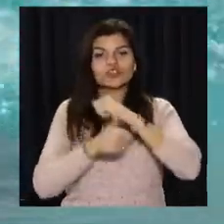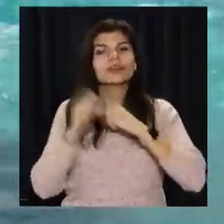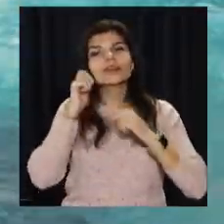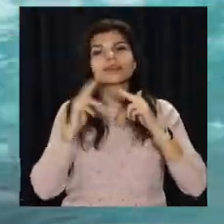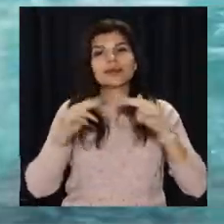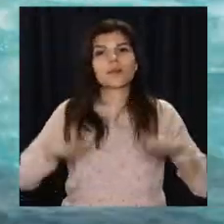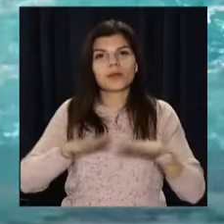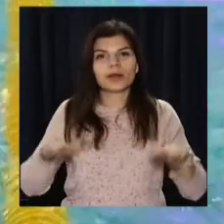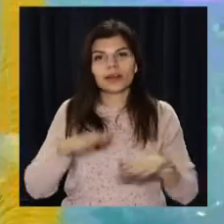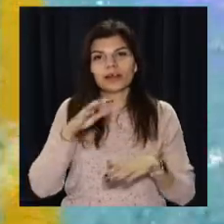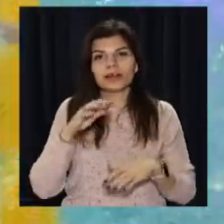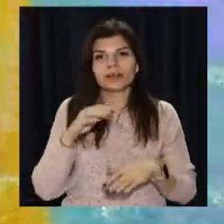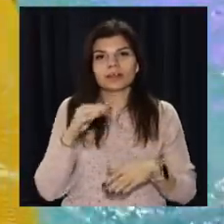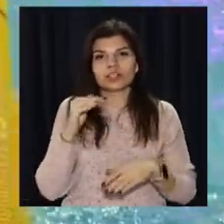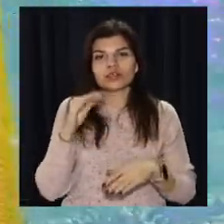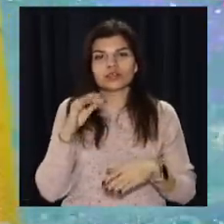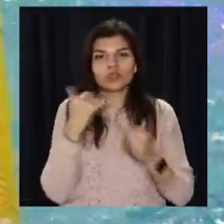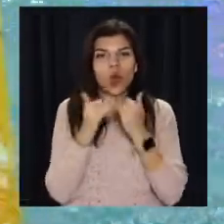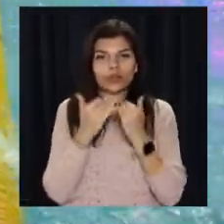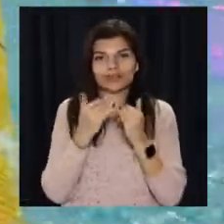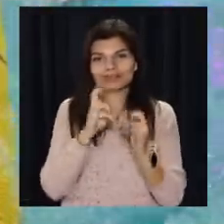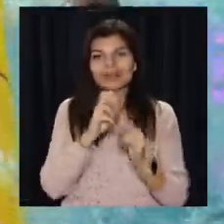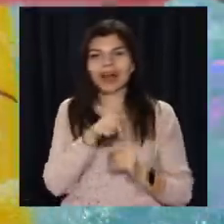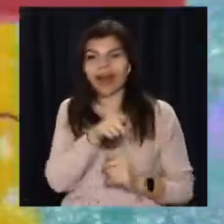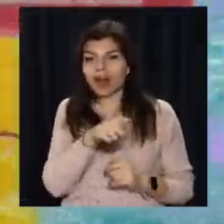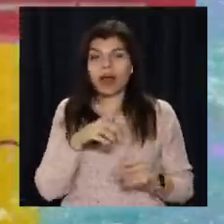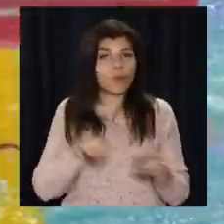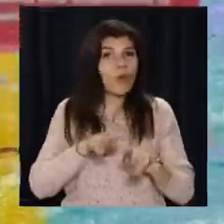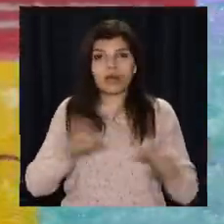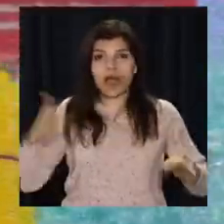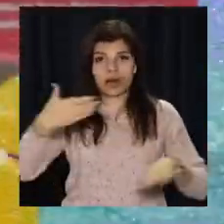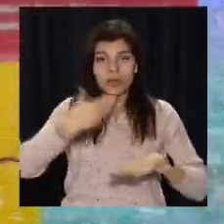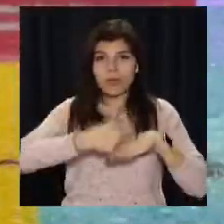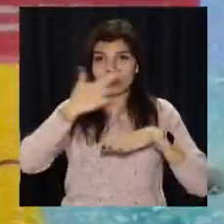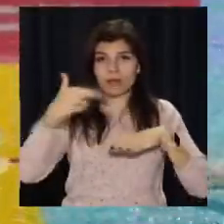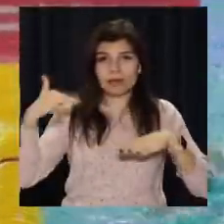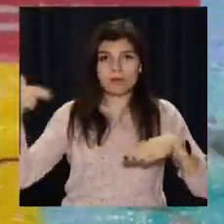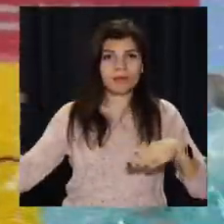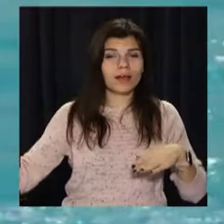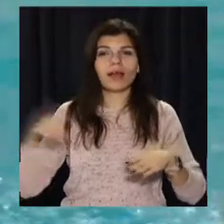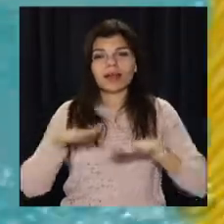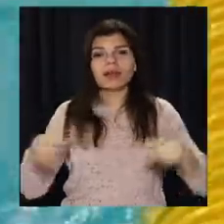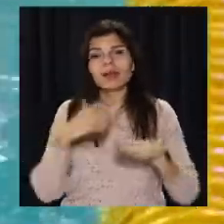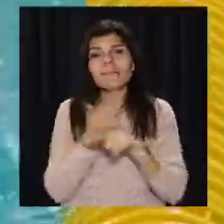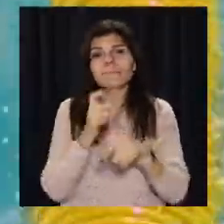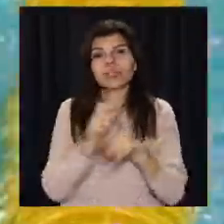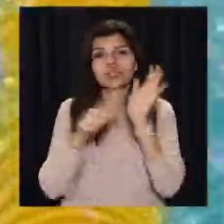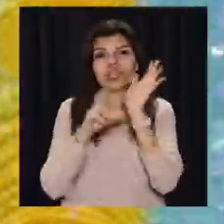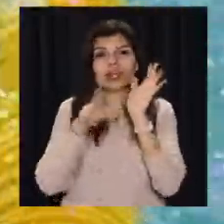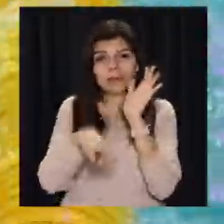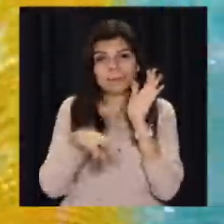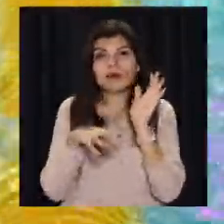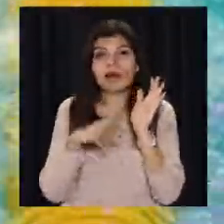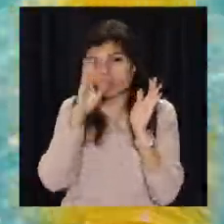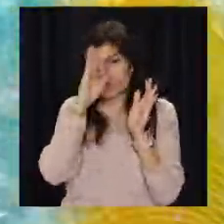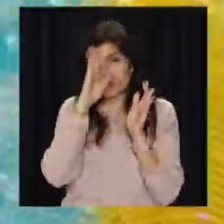дніпровський плавець Олександр Желтяков у басейні немов риба у воді. Так, за одне тренування пропливає більше 6 кілометрів.